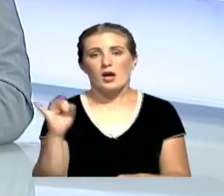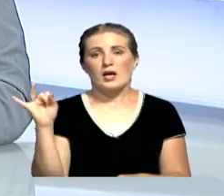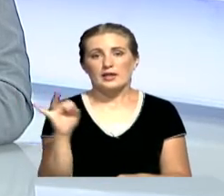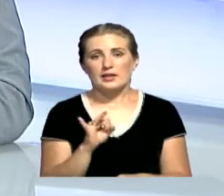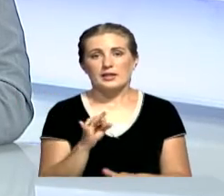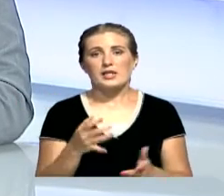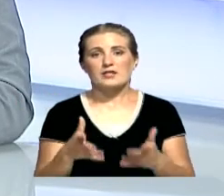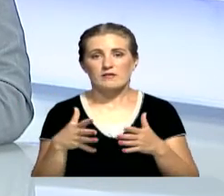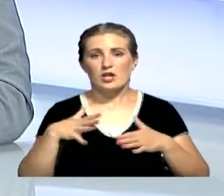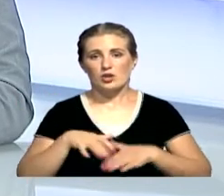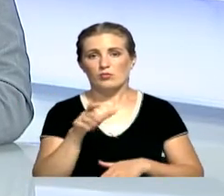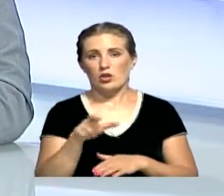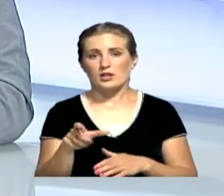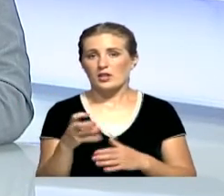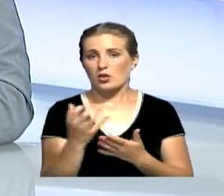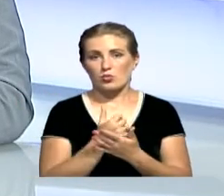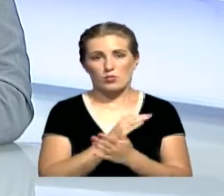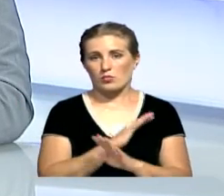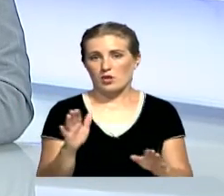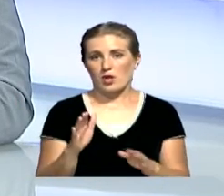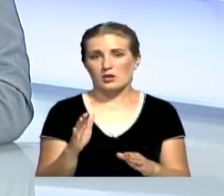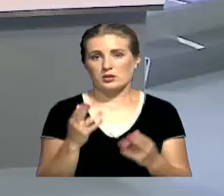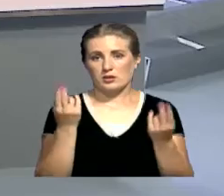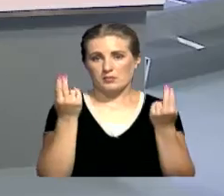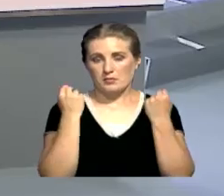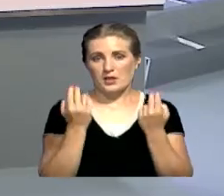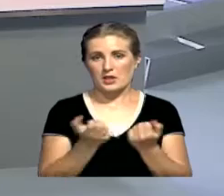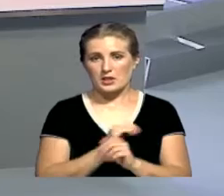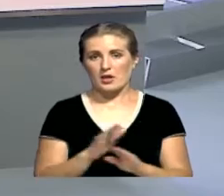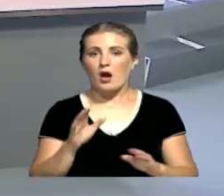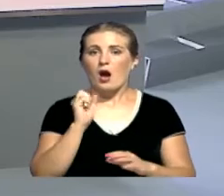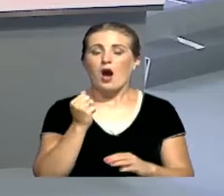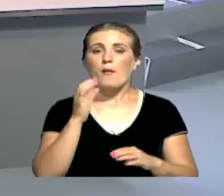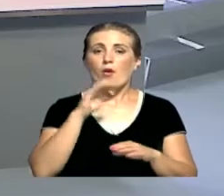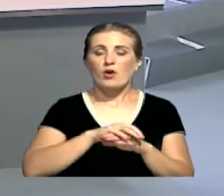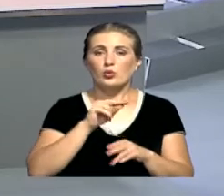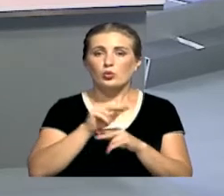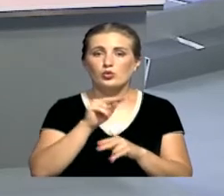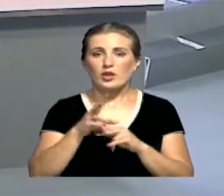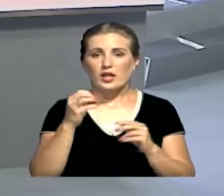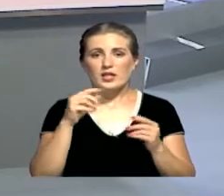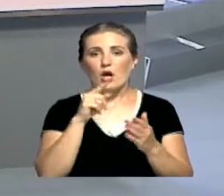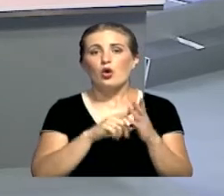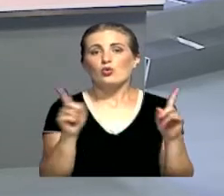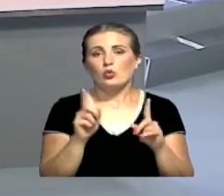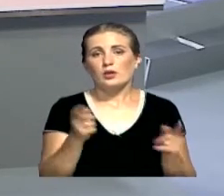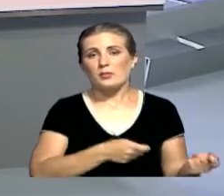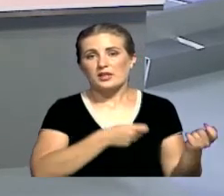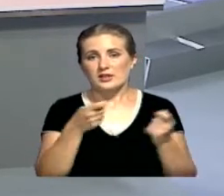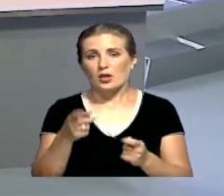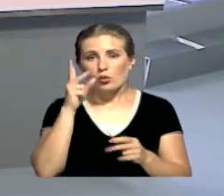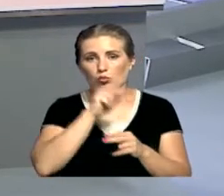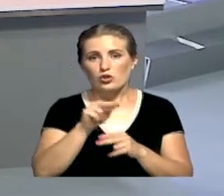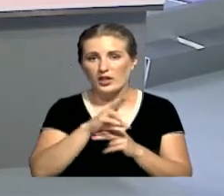крымчане не собирались с этим мириться но там по факту же учение как бы не касалась даст суть проблемы что тренировок учением не меньше